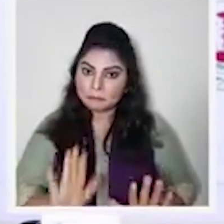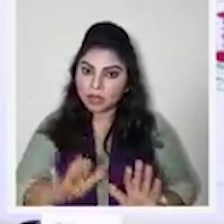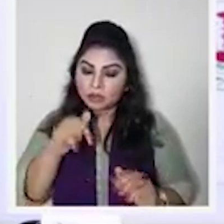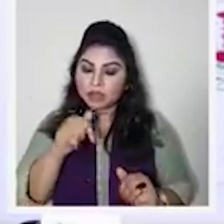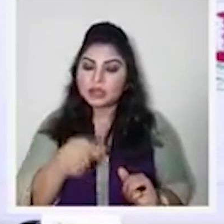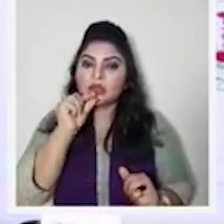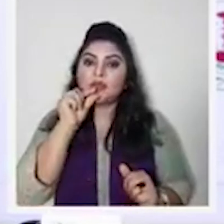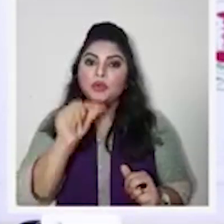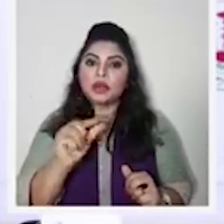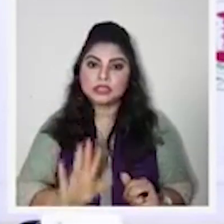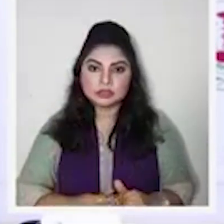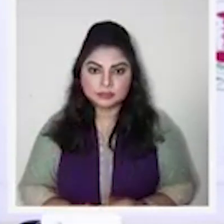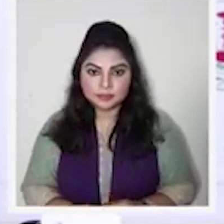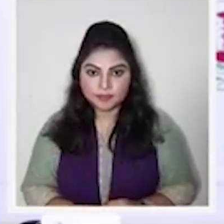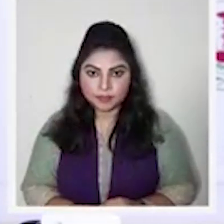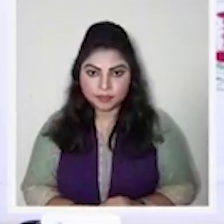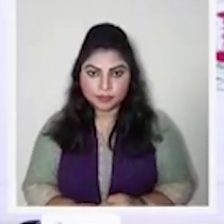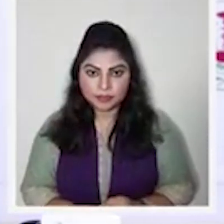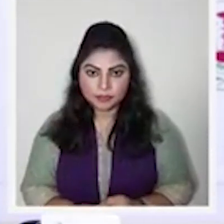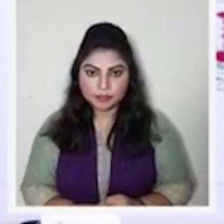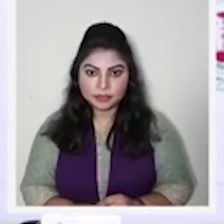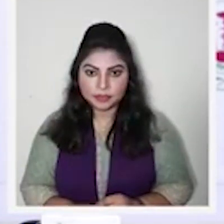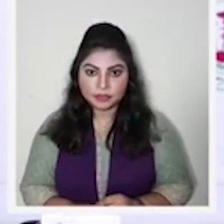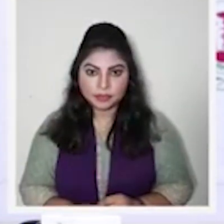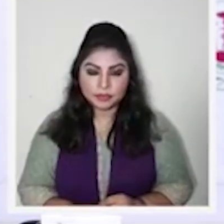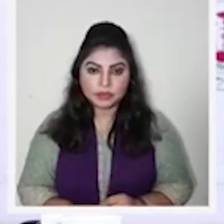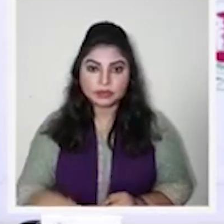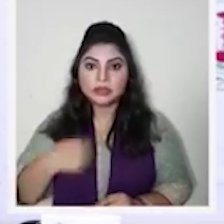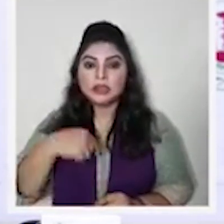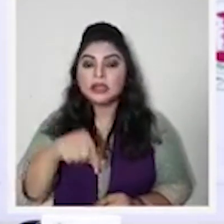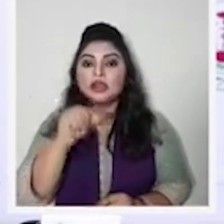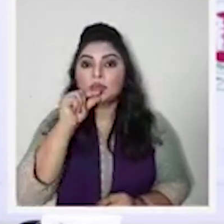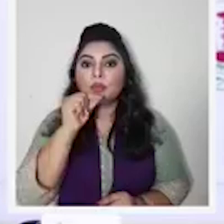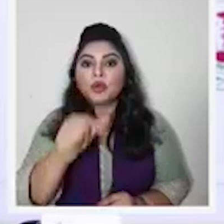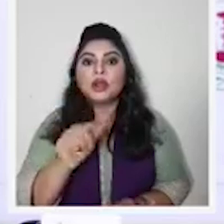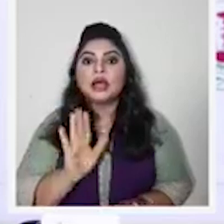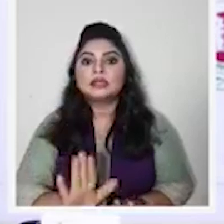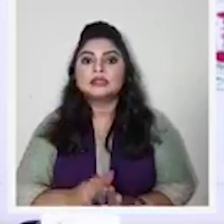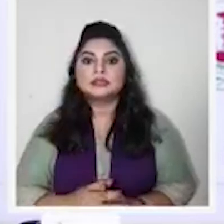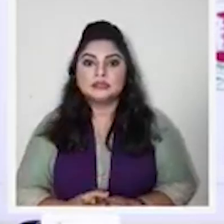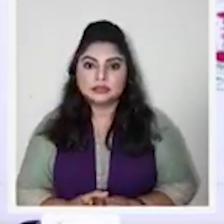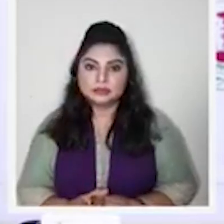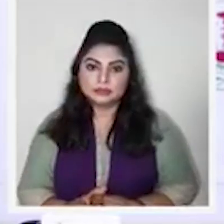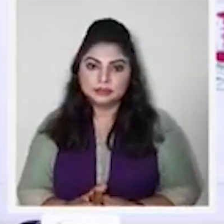1,239.32, এবং প্রতি 10,00,000 যা সুস্থতা বা রিকভারি হয়েছে সেটা হলো